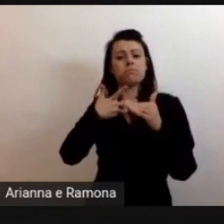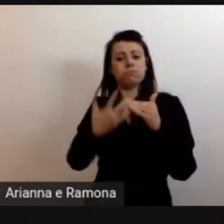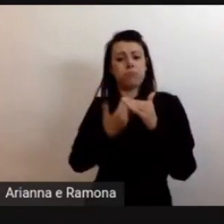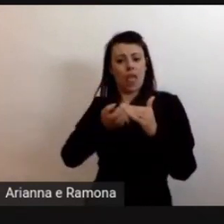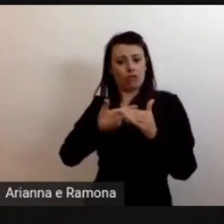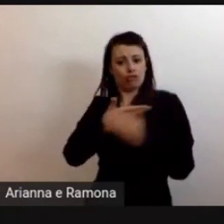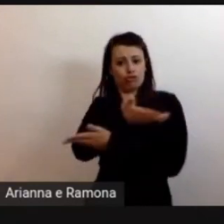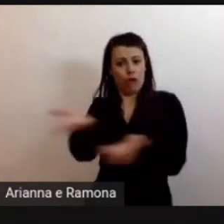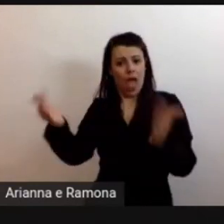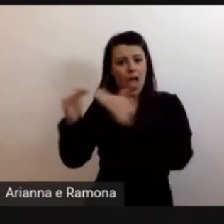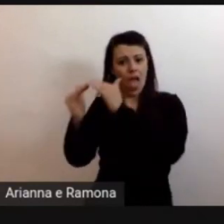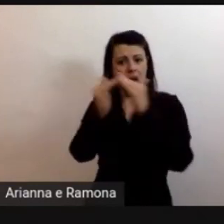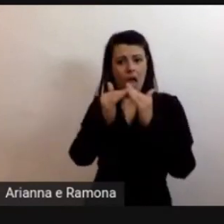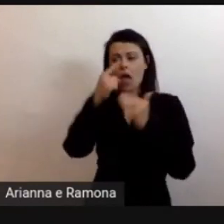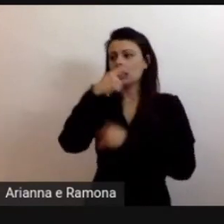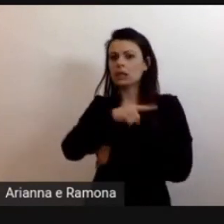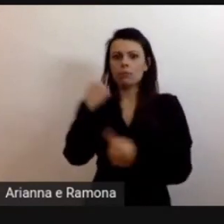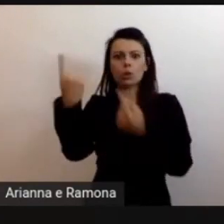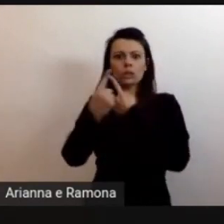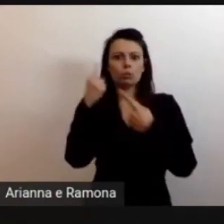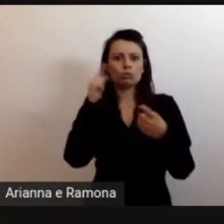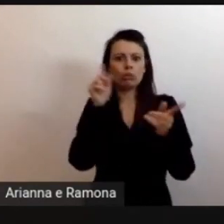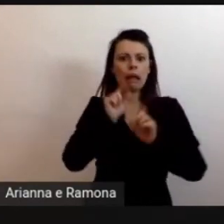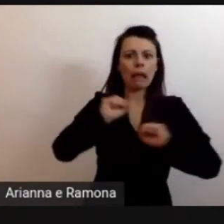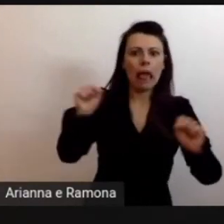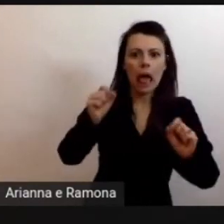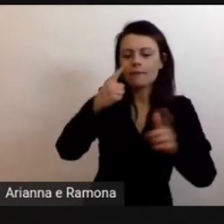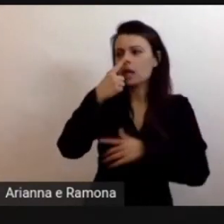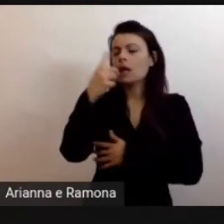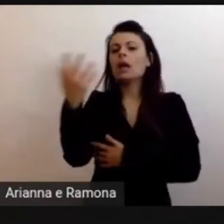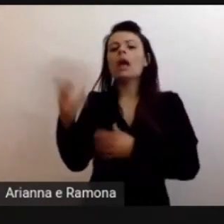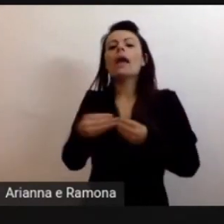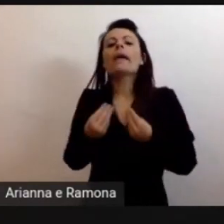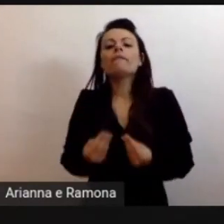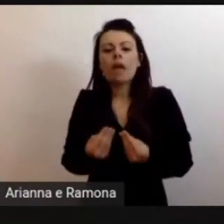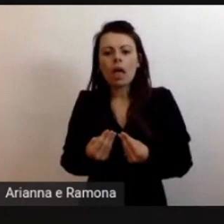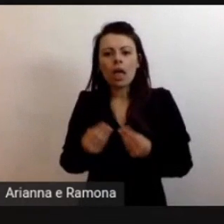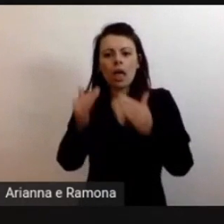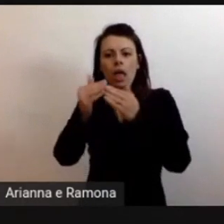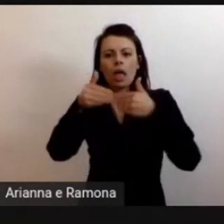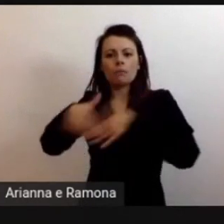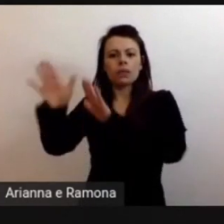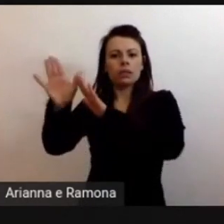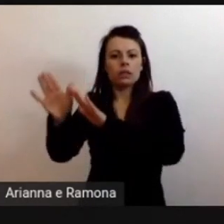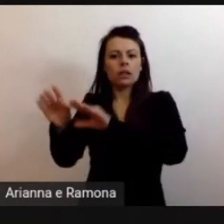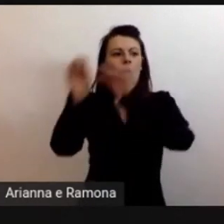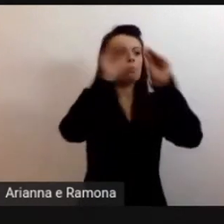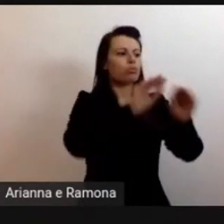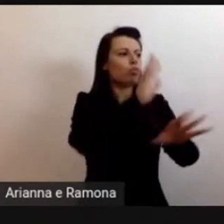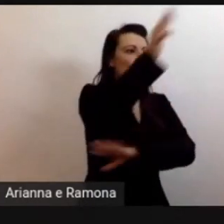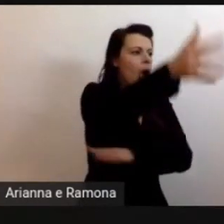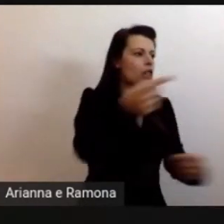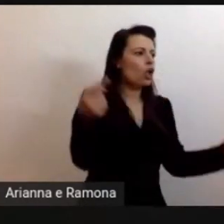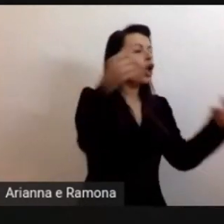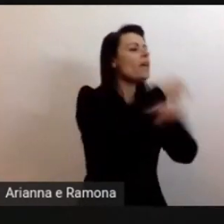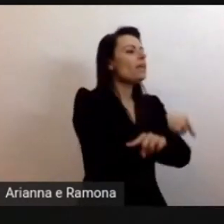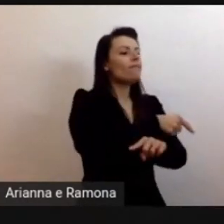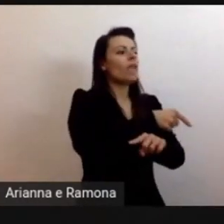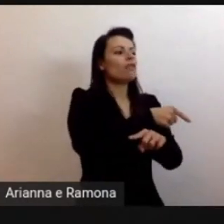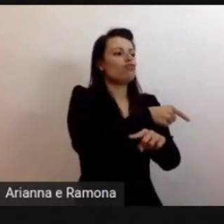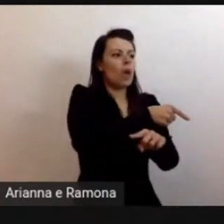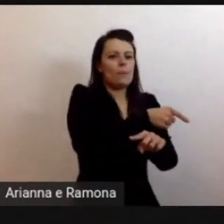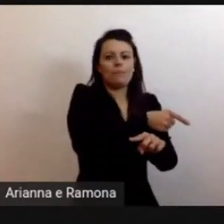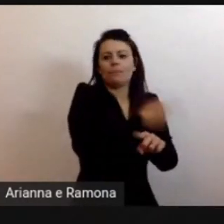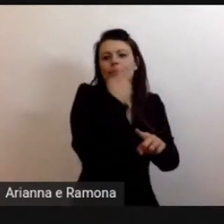potrebbe essere questa si spostano altrove mentre mesi puritani aveva bengal deve rimanere